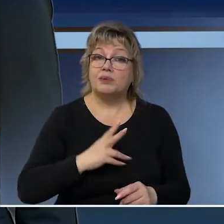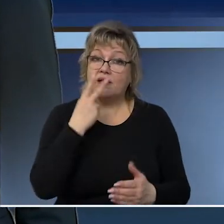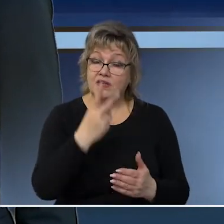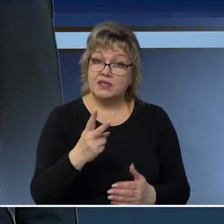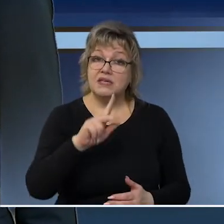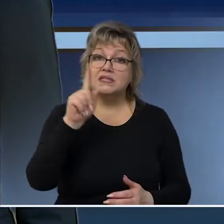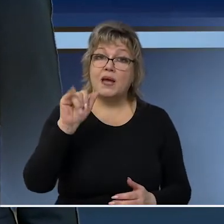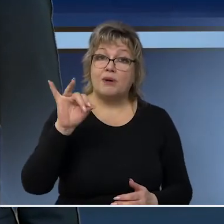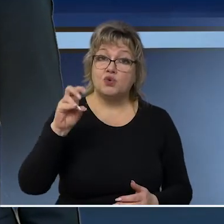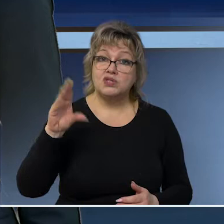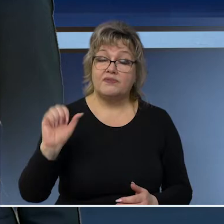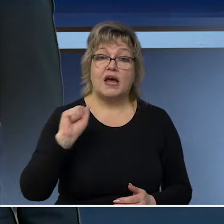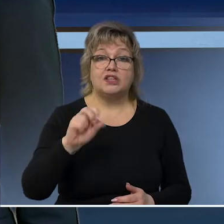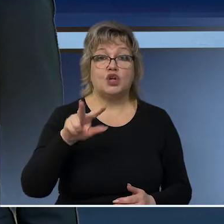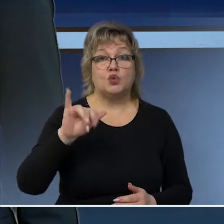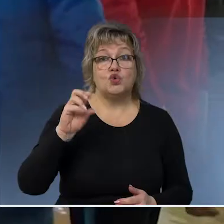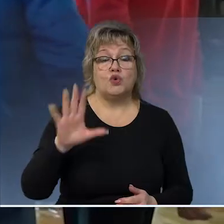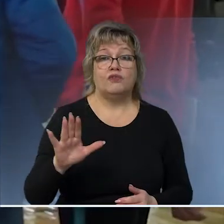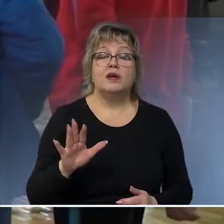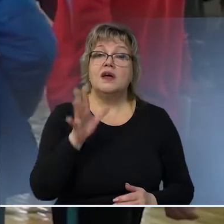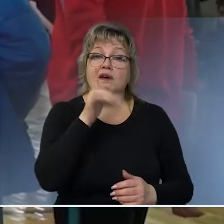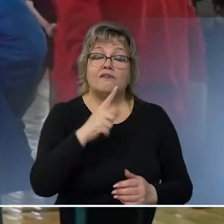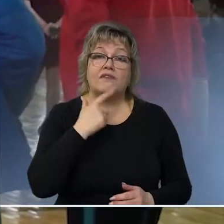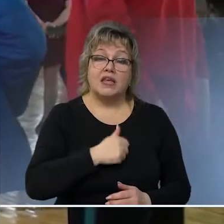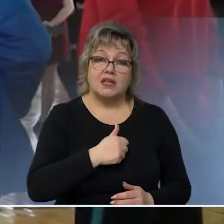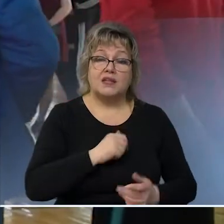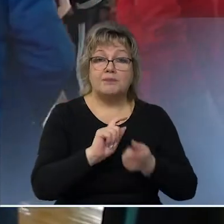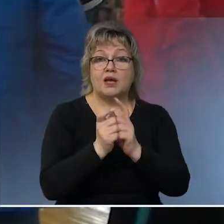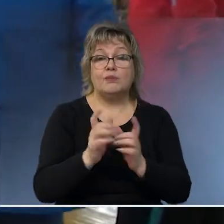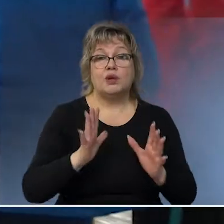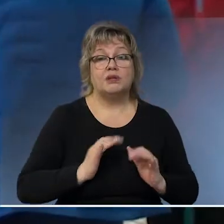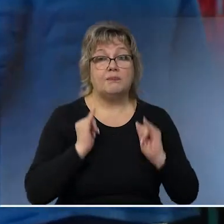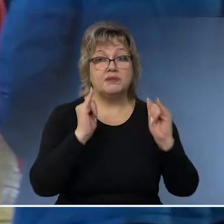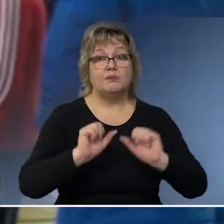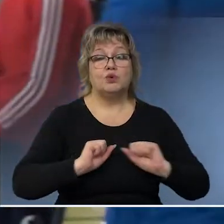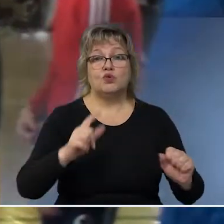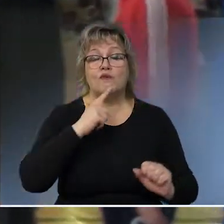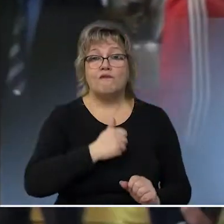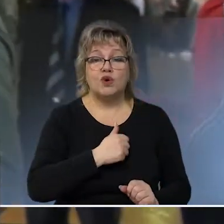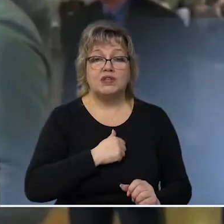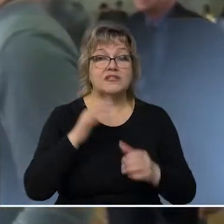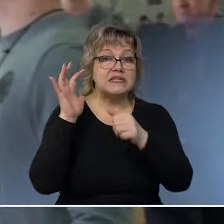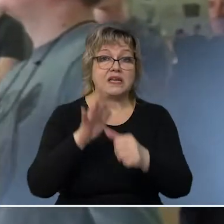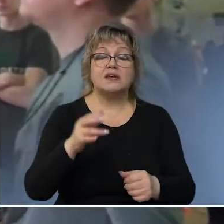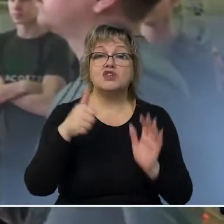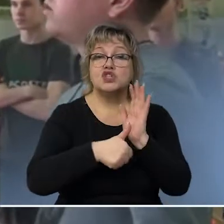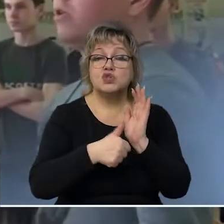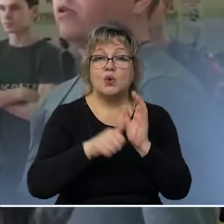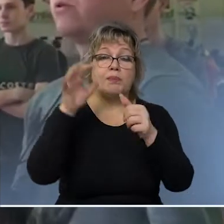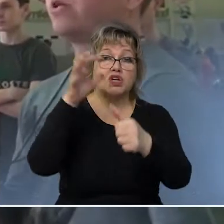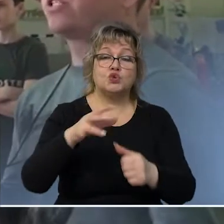было, видели Галина Запорожцева и Андрей Лунев. Военно-спортивное многоборье было посвящено подвигу воинов-десантников